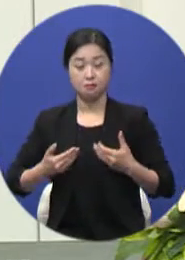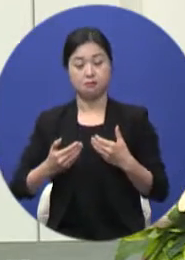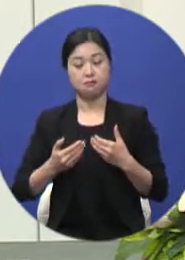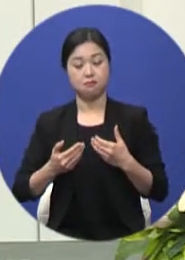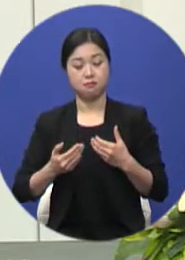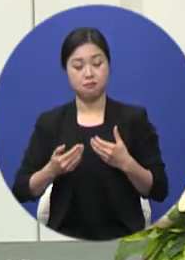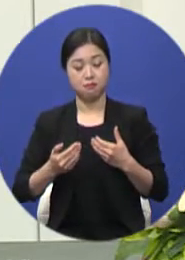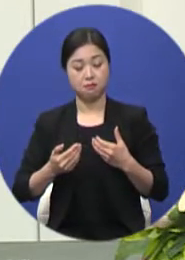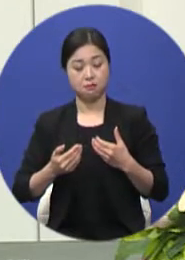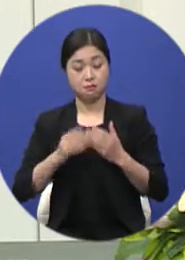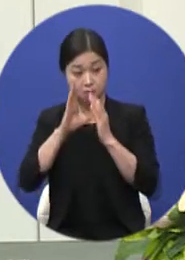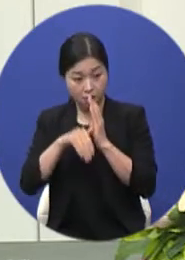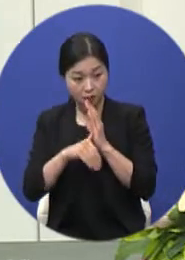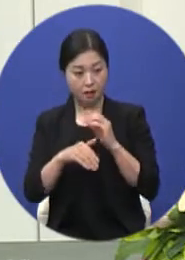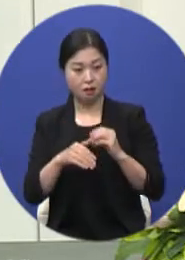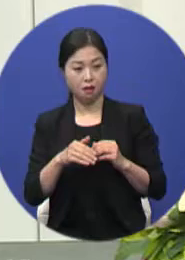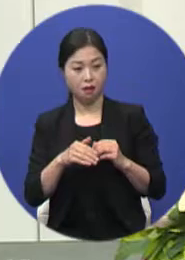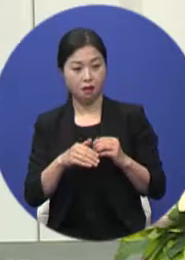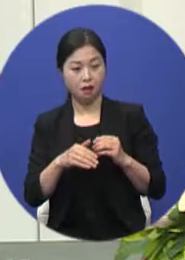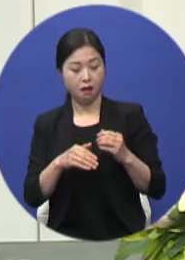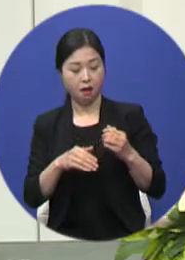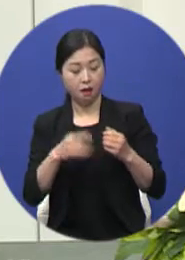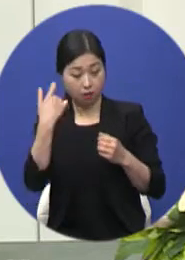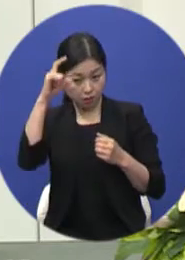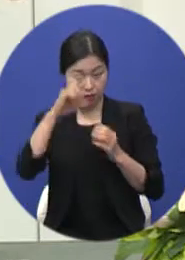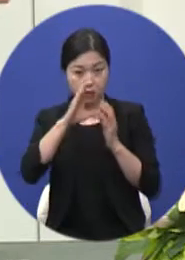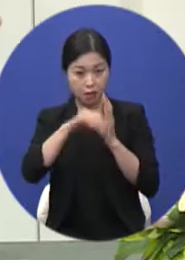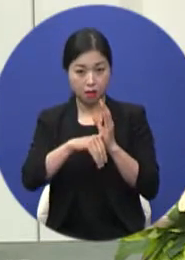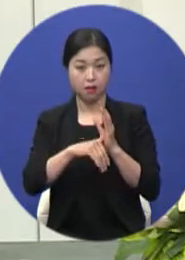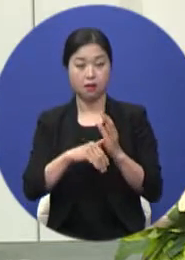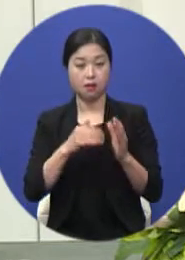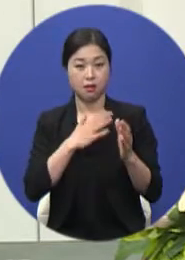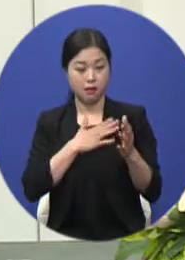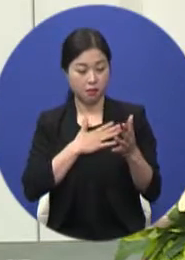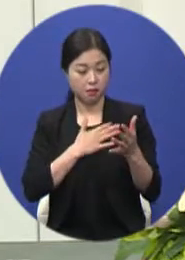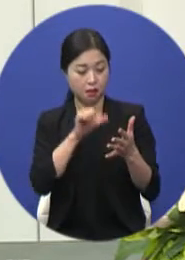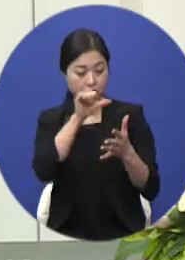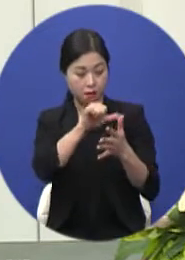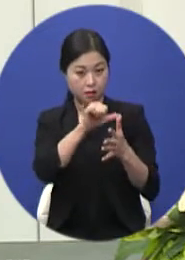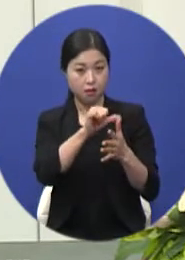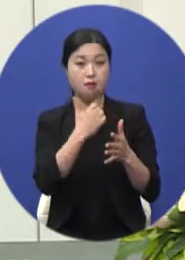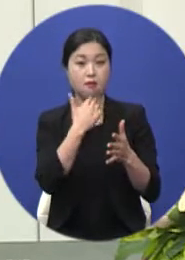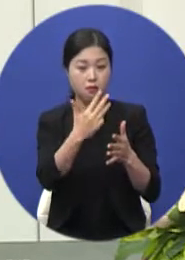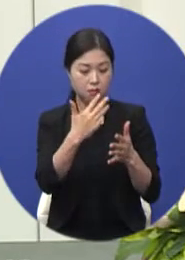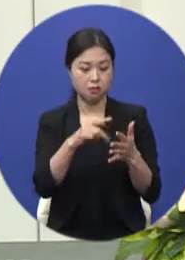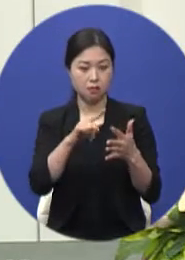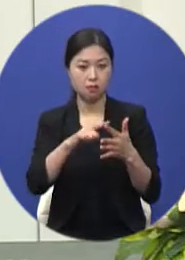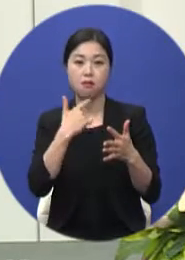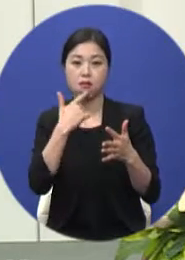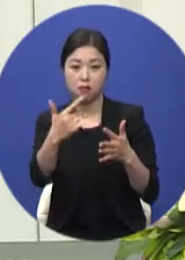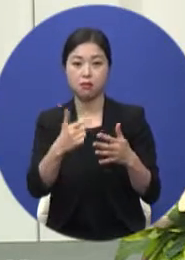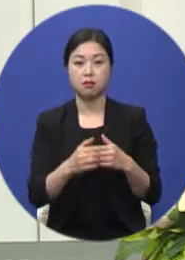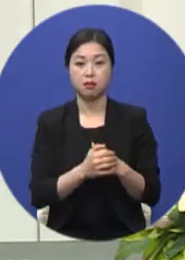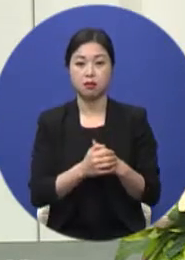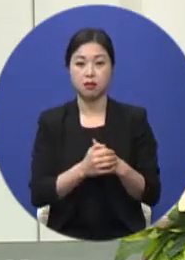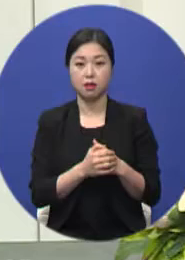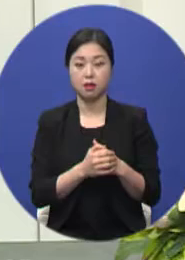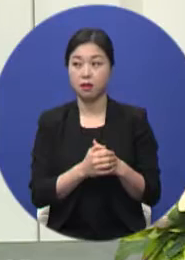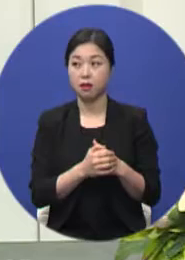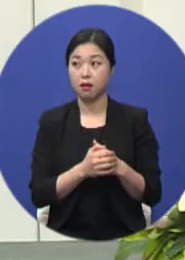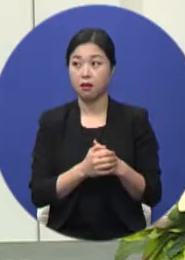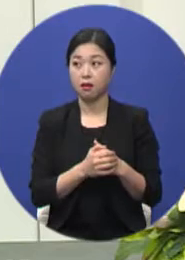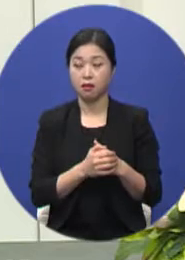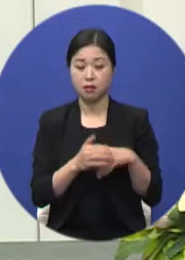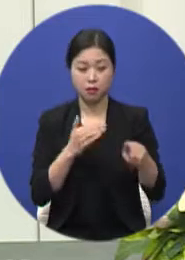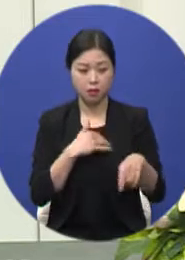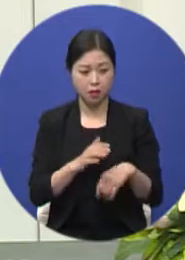갑자기 아침에 네. 우리 아들들, 큰아들 8살, 6살인데 애들한테 하는 이게 밥 주는